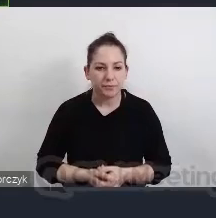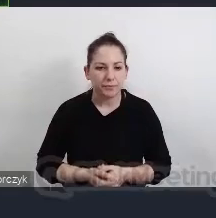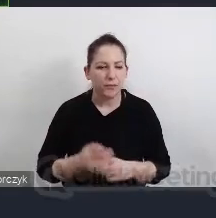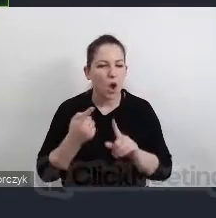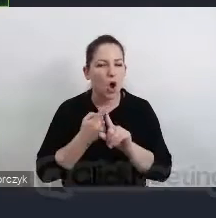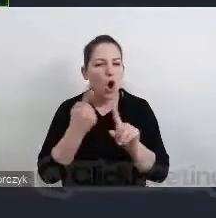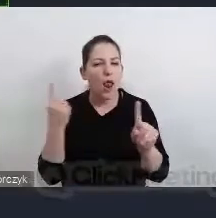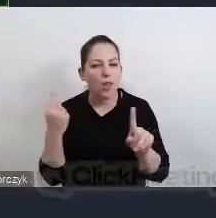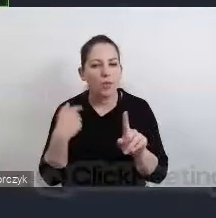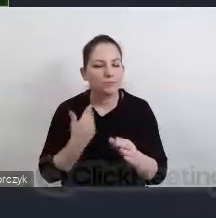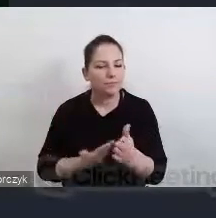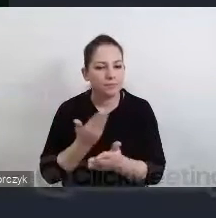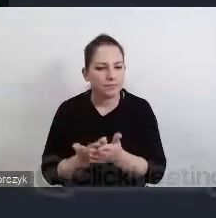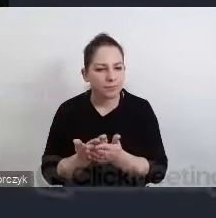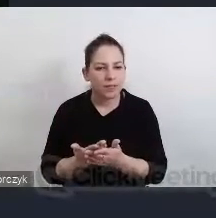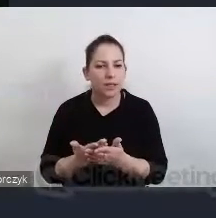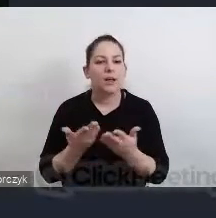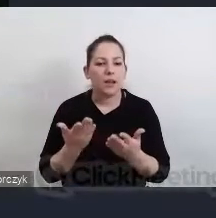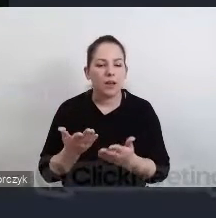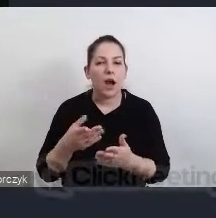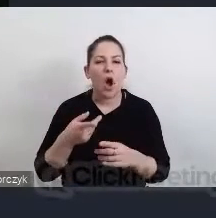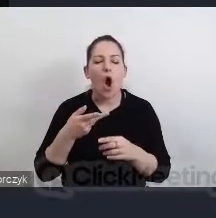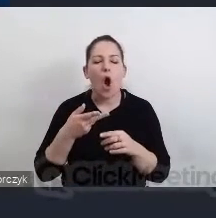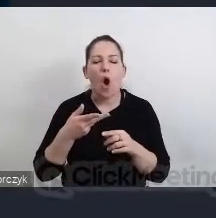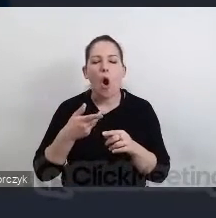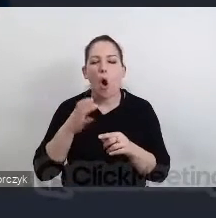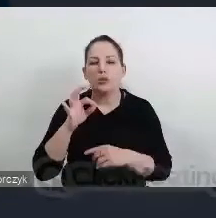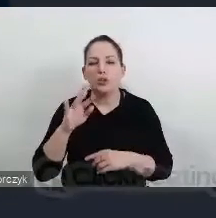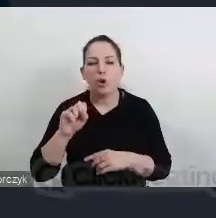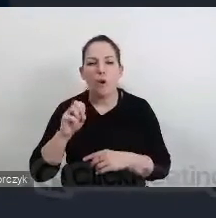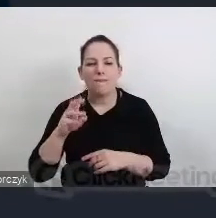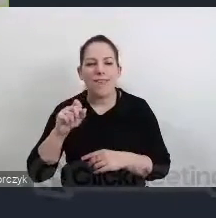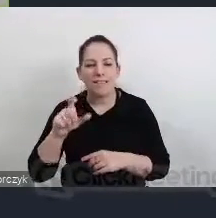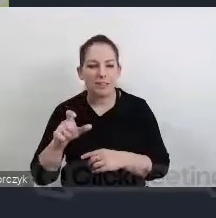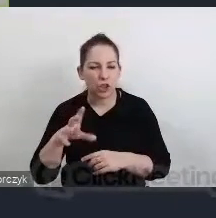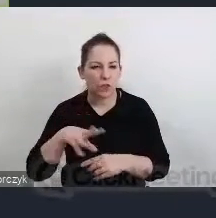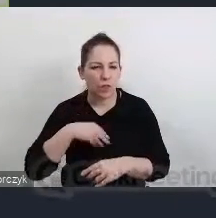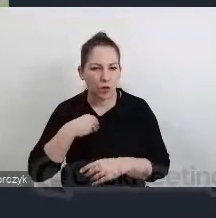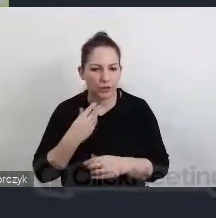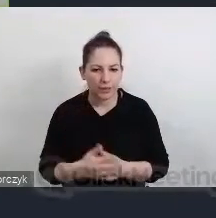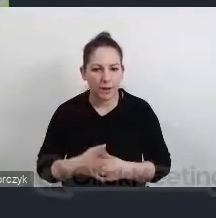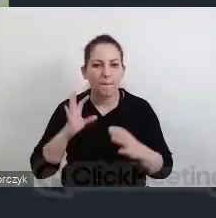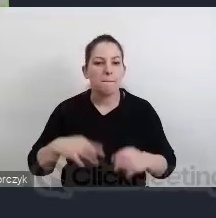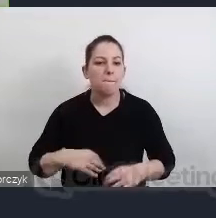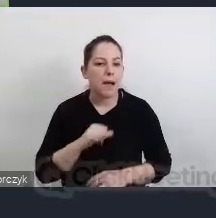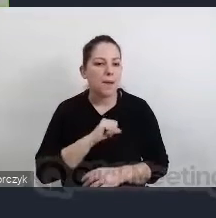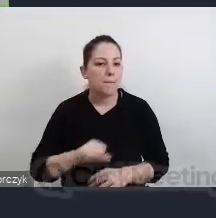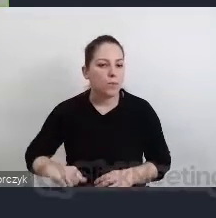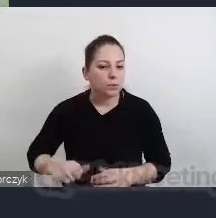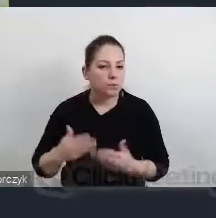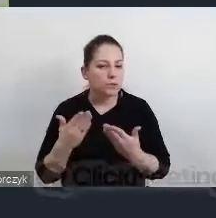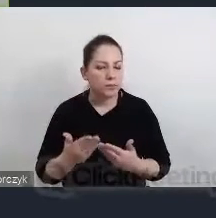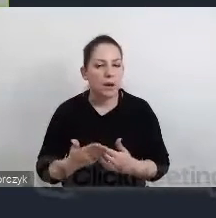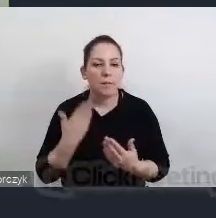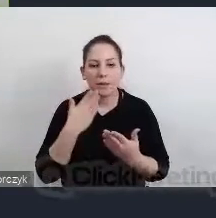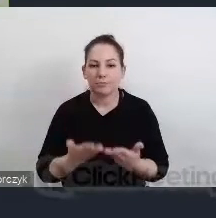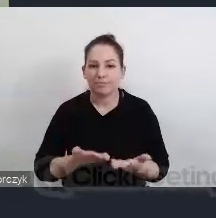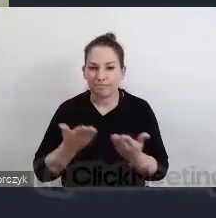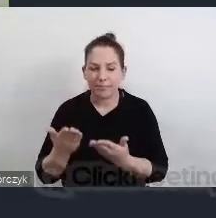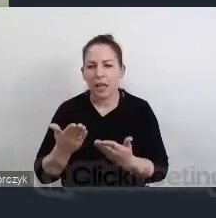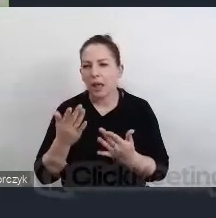którą zaproponowałem, Ostrowiec Świętokrzyski. Panie burmistrzu, bardzo proszę, może